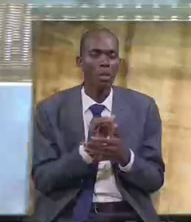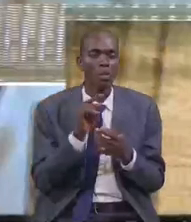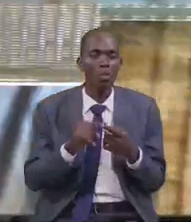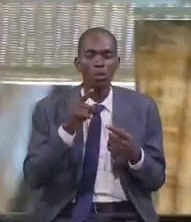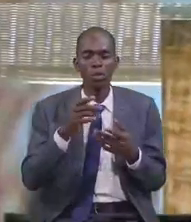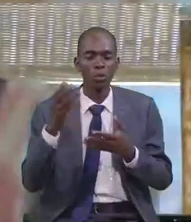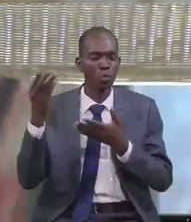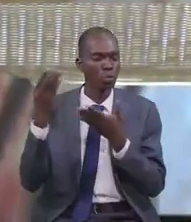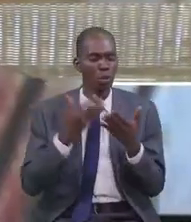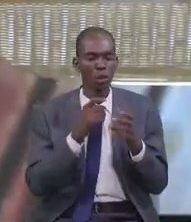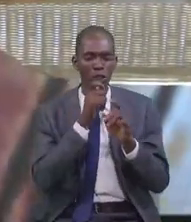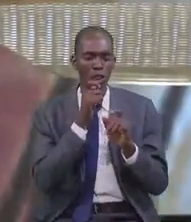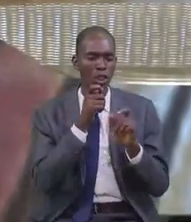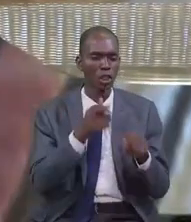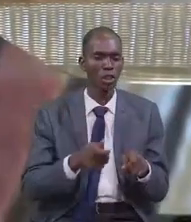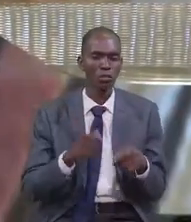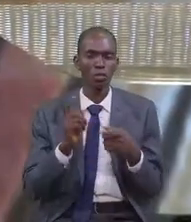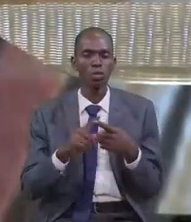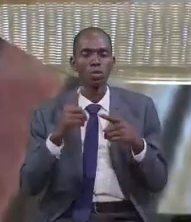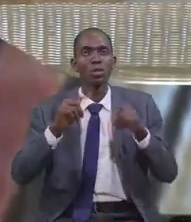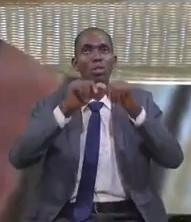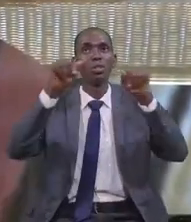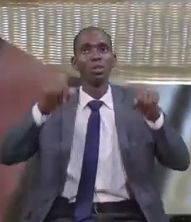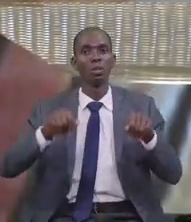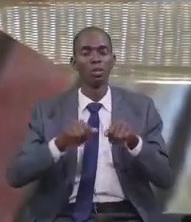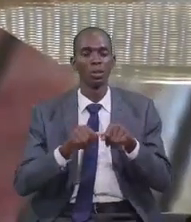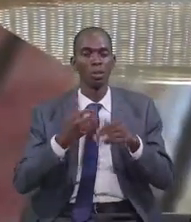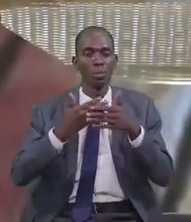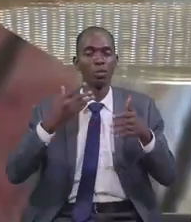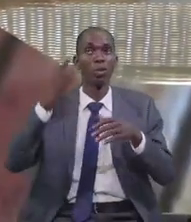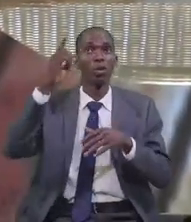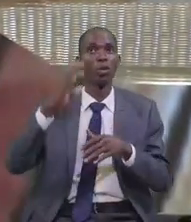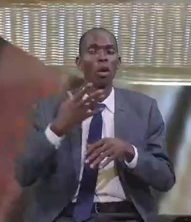tu te rappelles que quelqu'un a quelque chose contre toi.